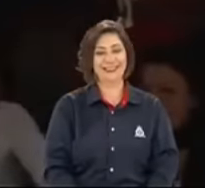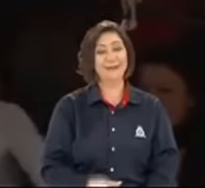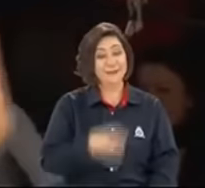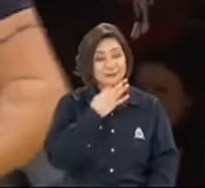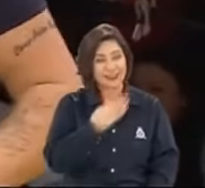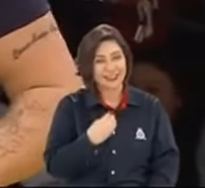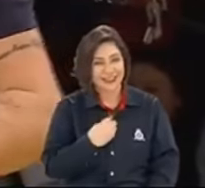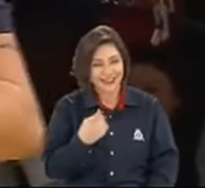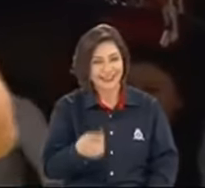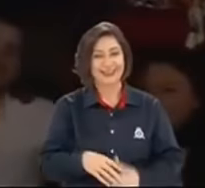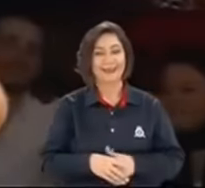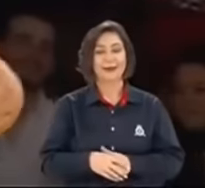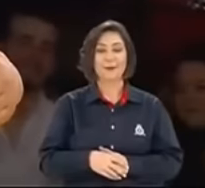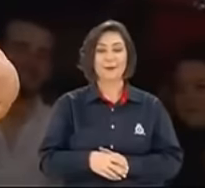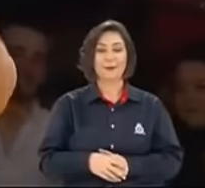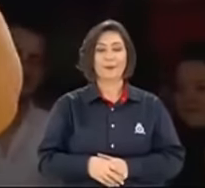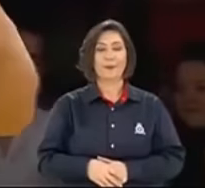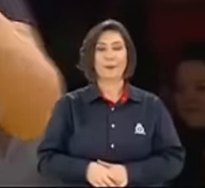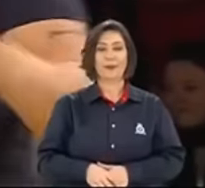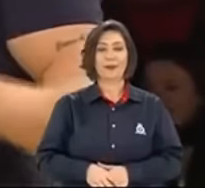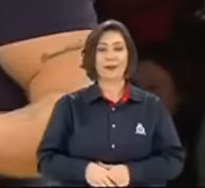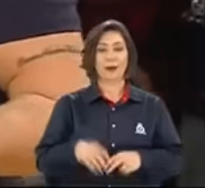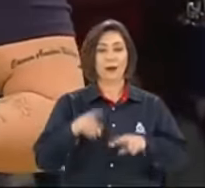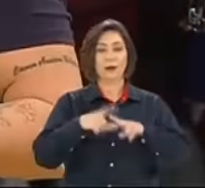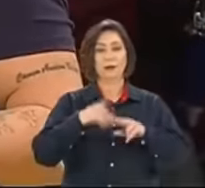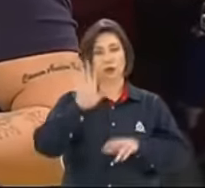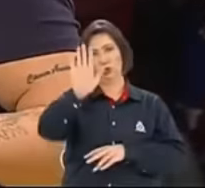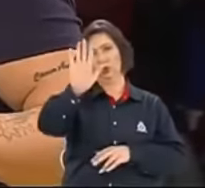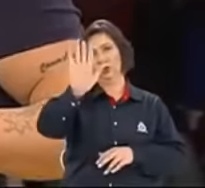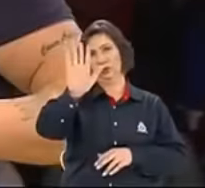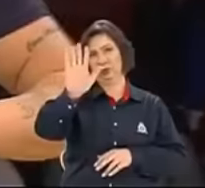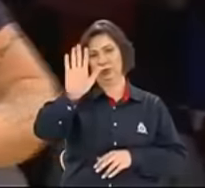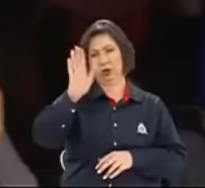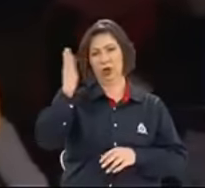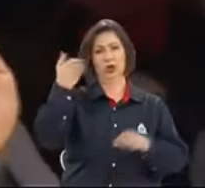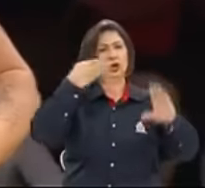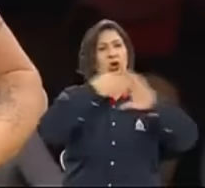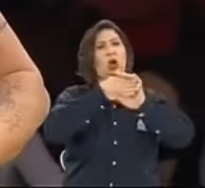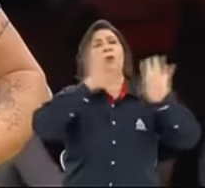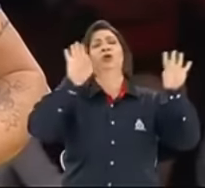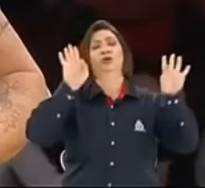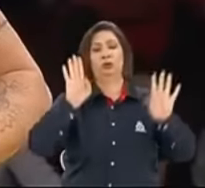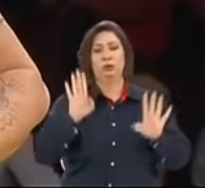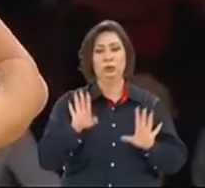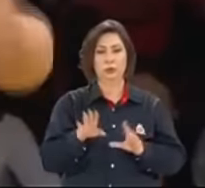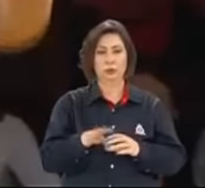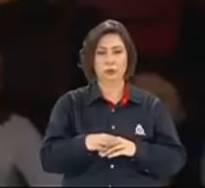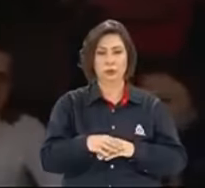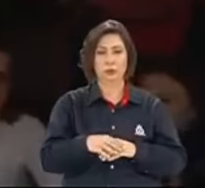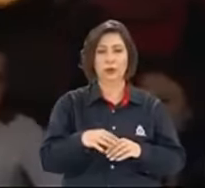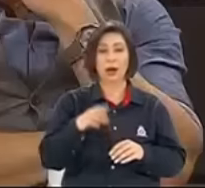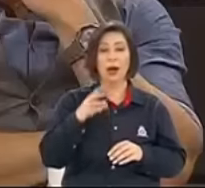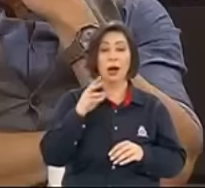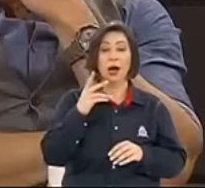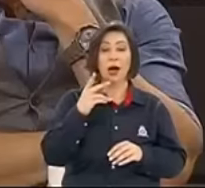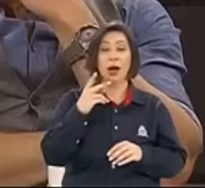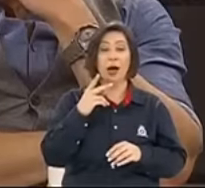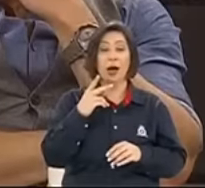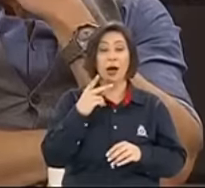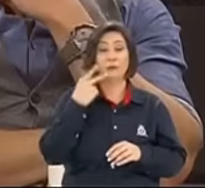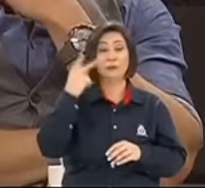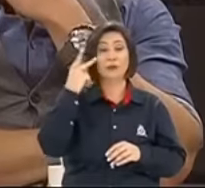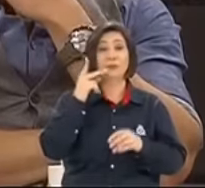Müsaade edersiniz tabi. Tamam. Asuman abla dedi ki dur, içeri giremezsin dedi. Biz huri dedik. Ya bir şey ablacığım, biraz